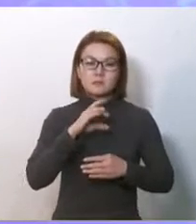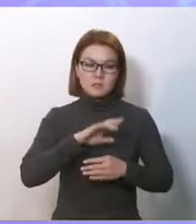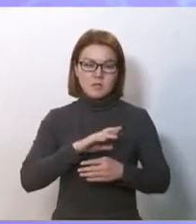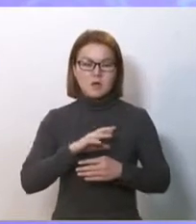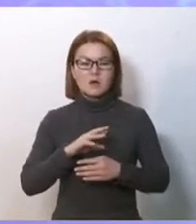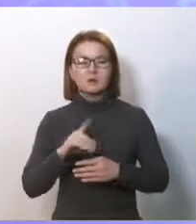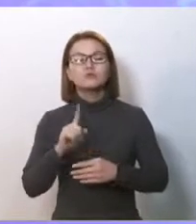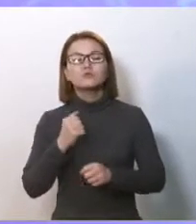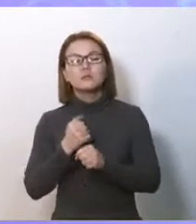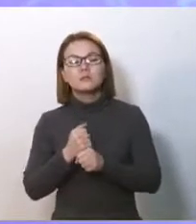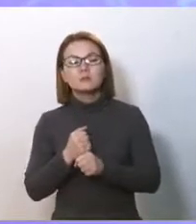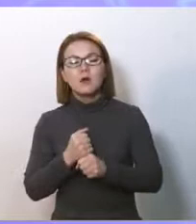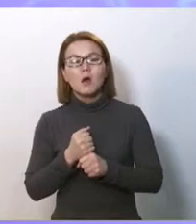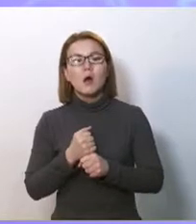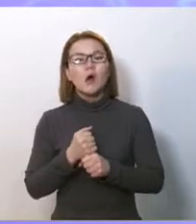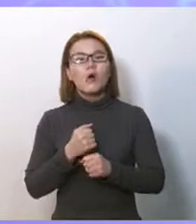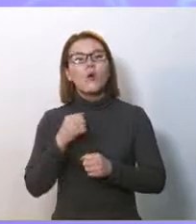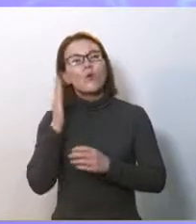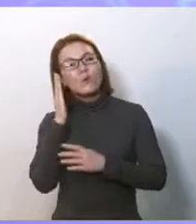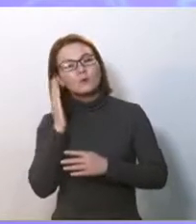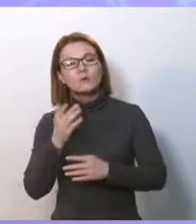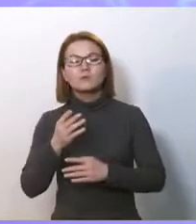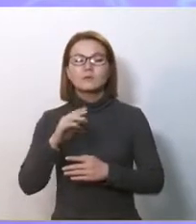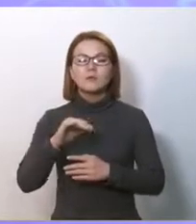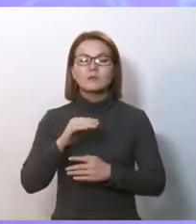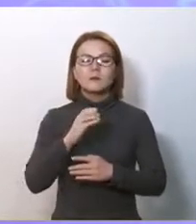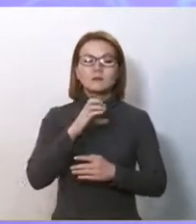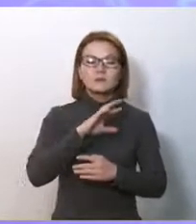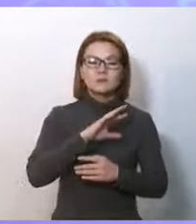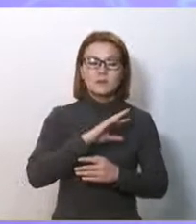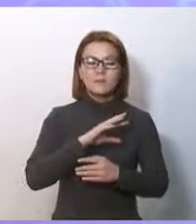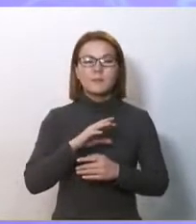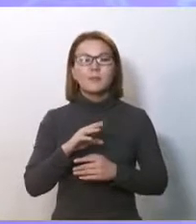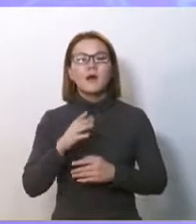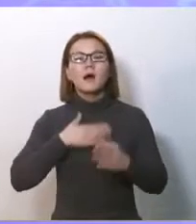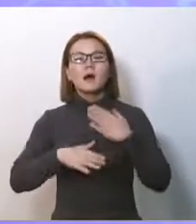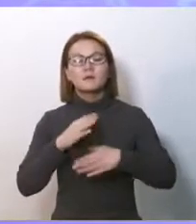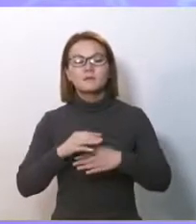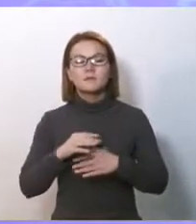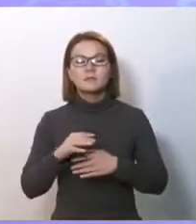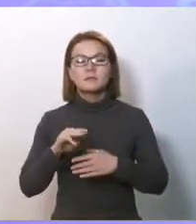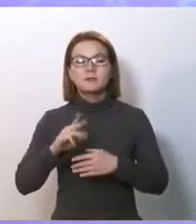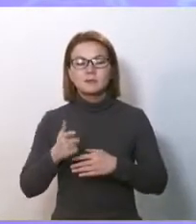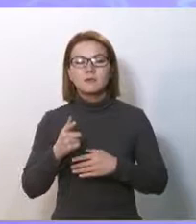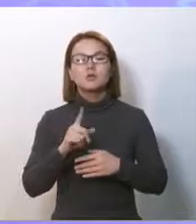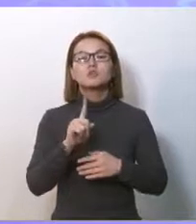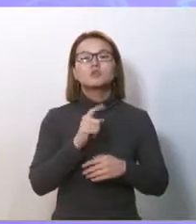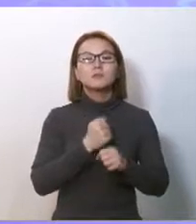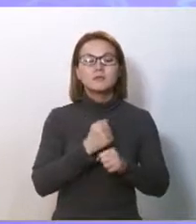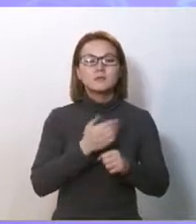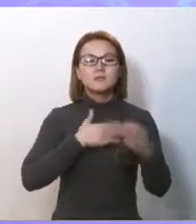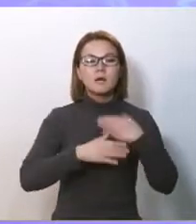Укладывать. Что делать? Укладываться. Радовать. Что делать?